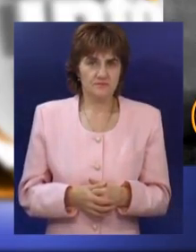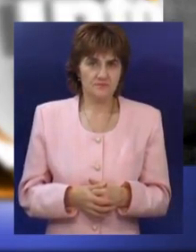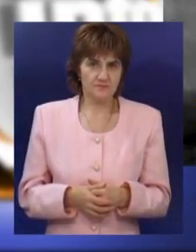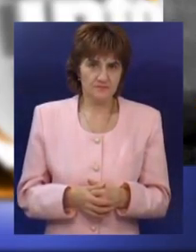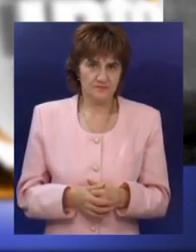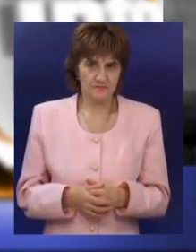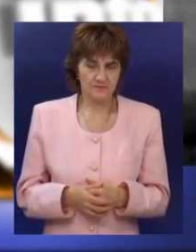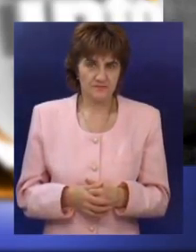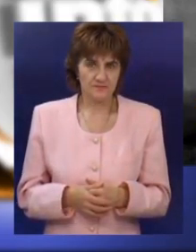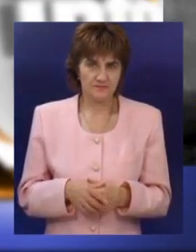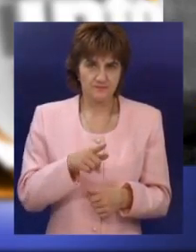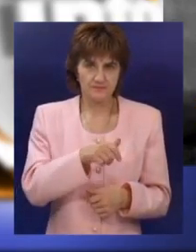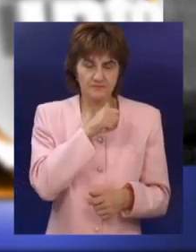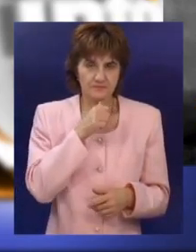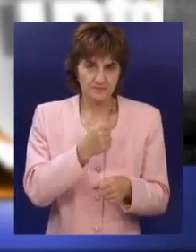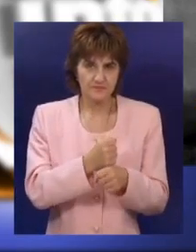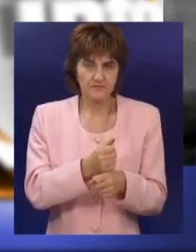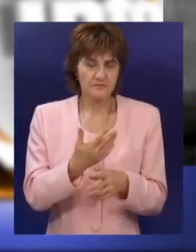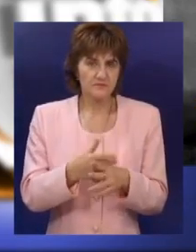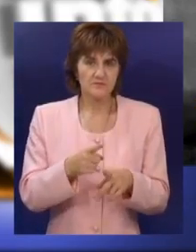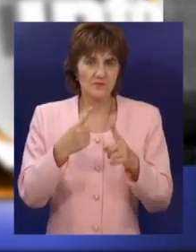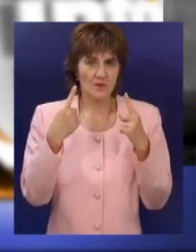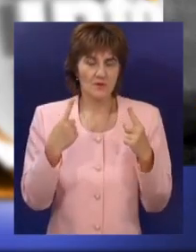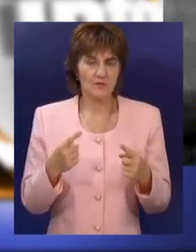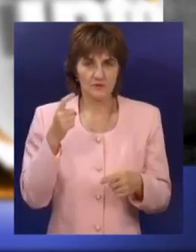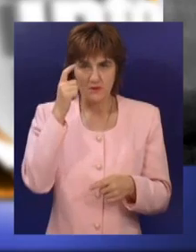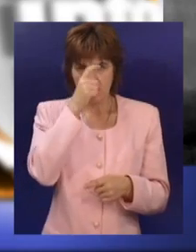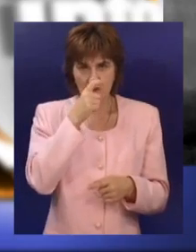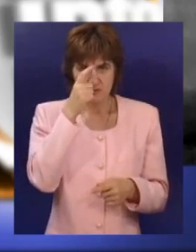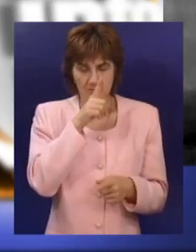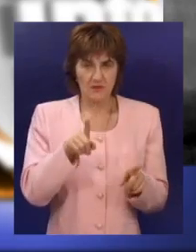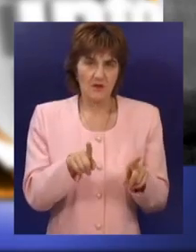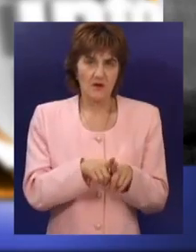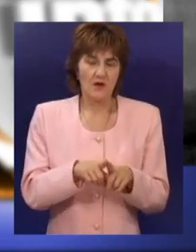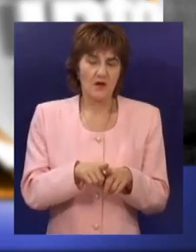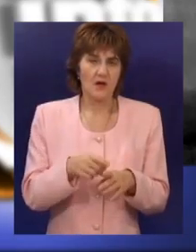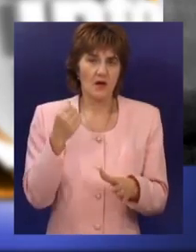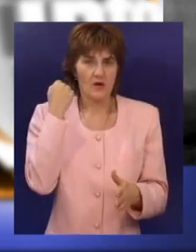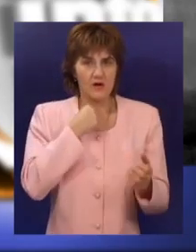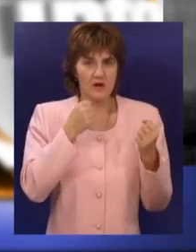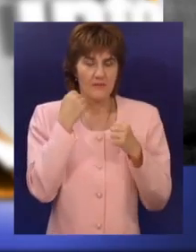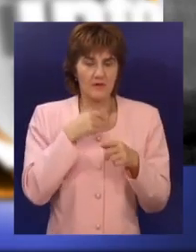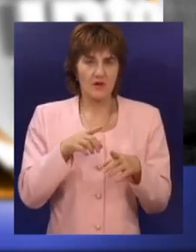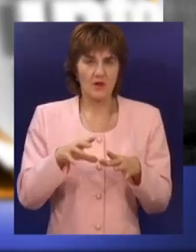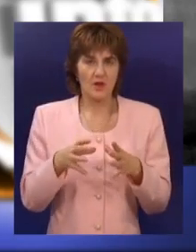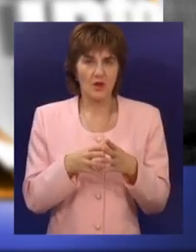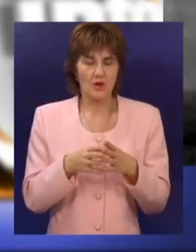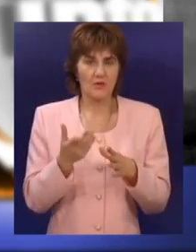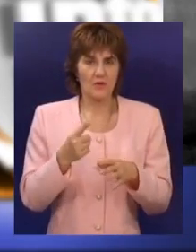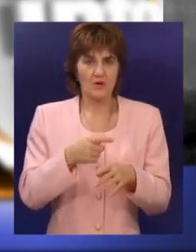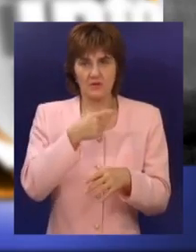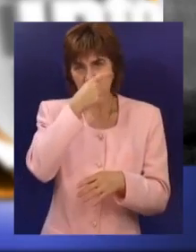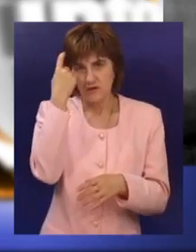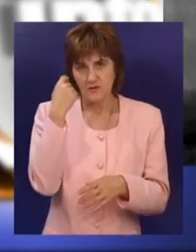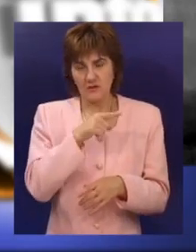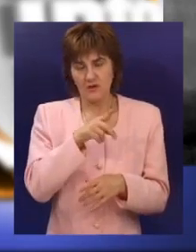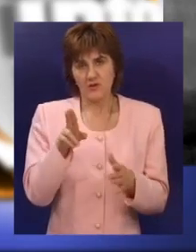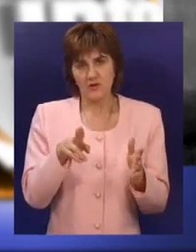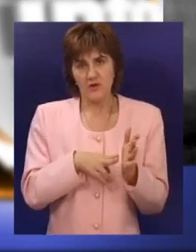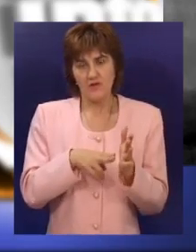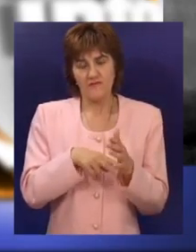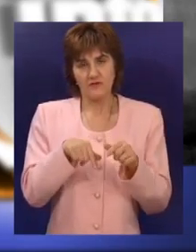Arpad O. i Ivan P. su zadržani zbog postojanja osnova sumnje da su kao organizovana kriminalna grupa u periodu od kraja jula do